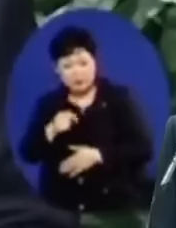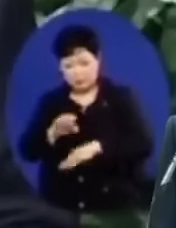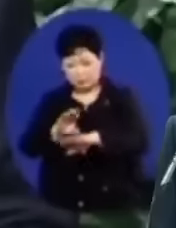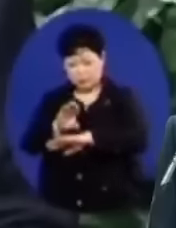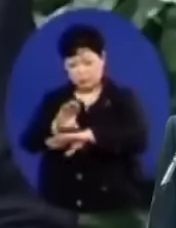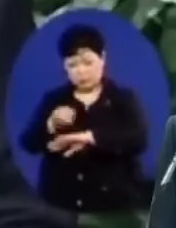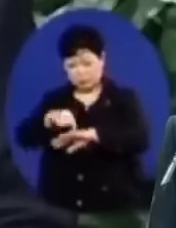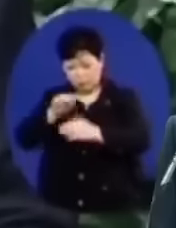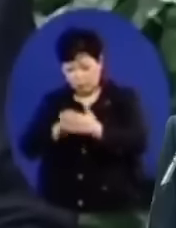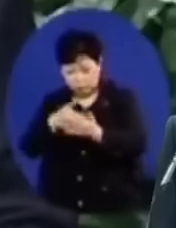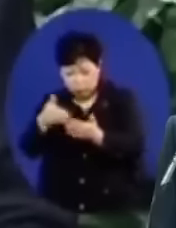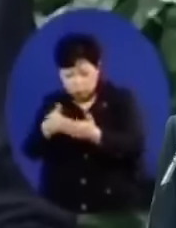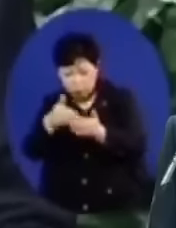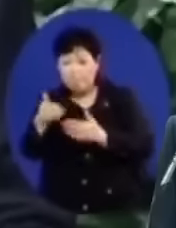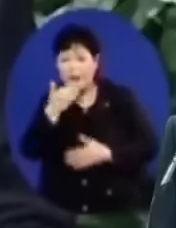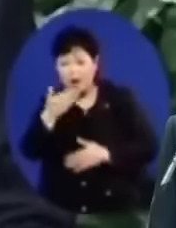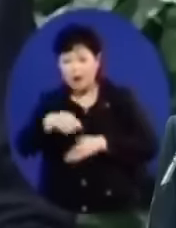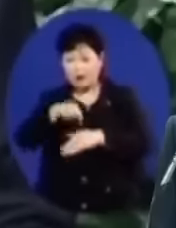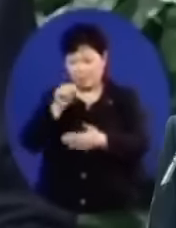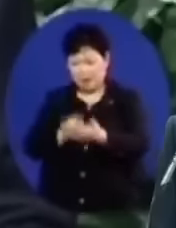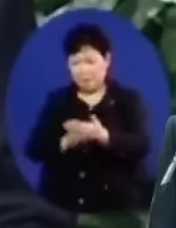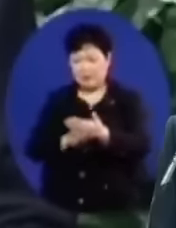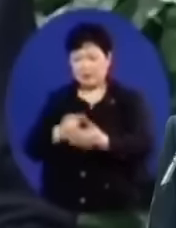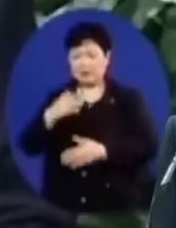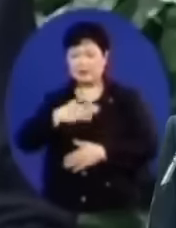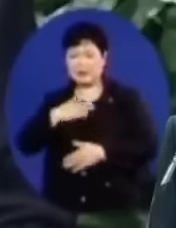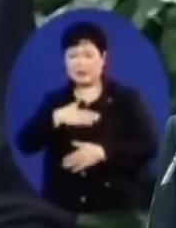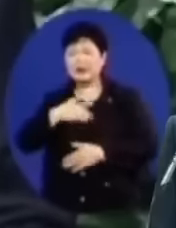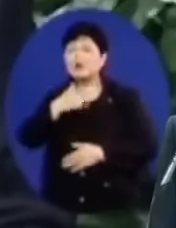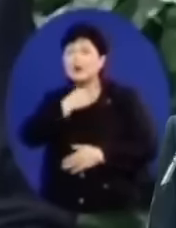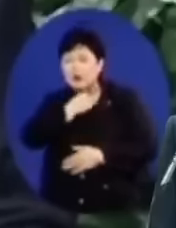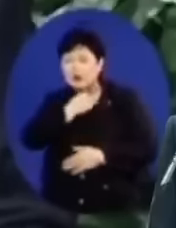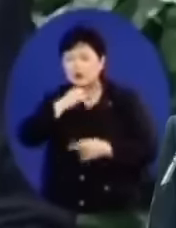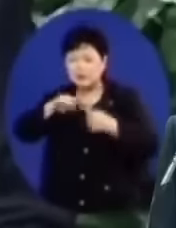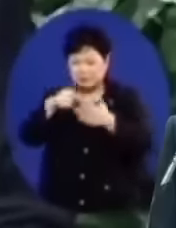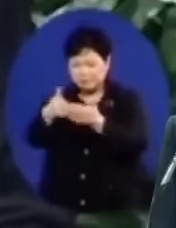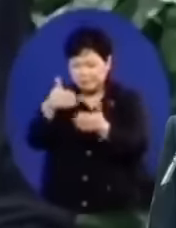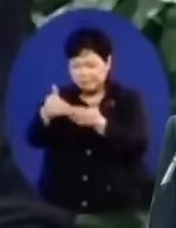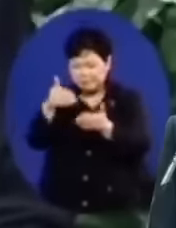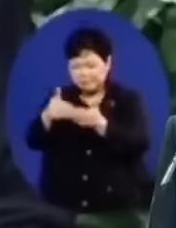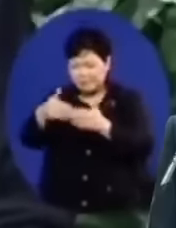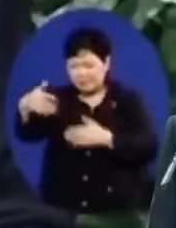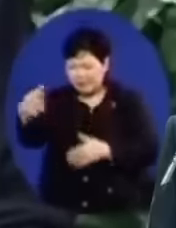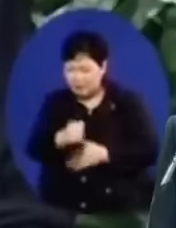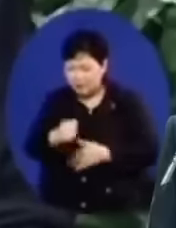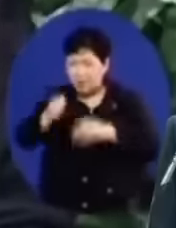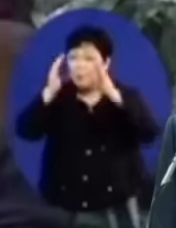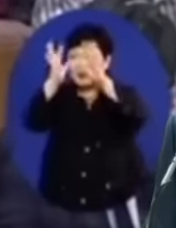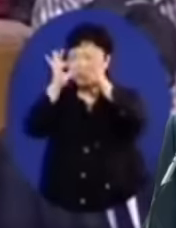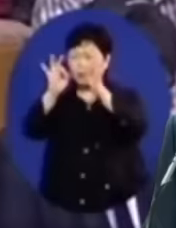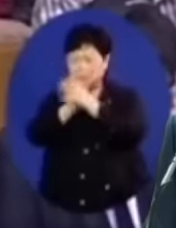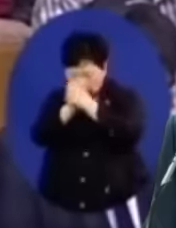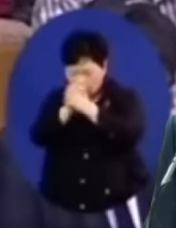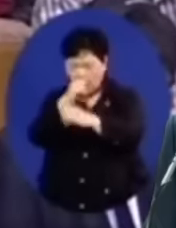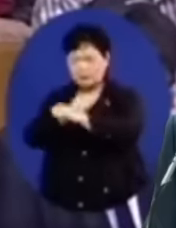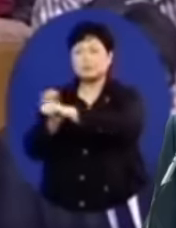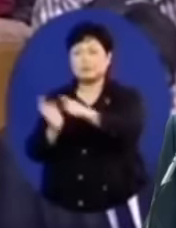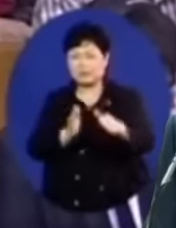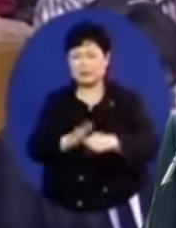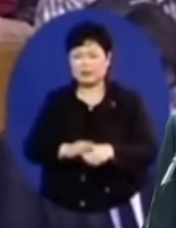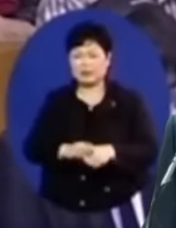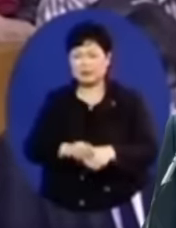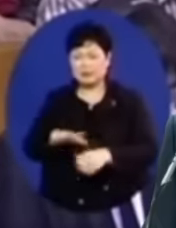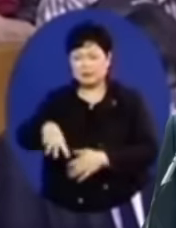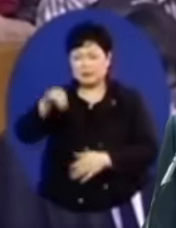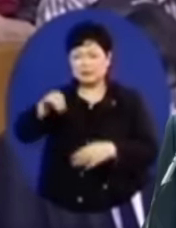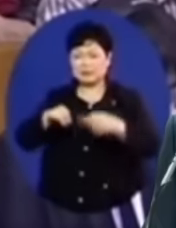그려라. 마음에 내 바라는 것을 그려놓고 그를 바라보고 기도해야 되는 것입니다. 창세기